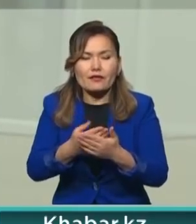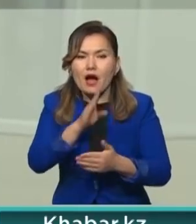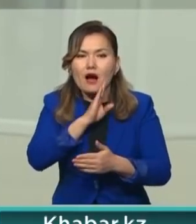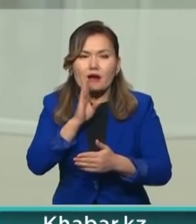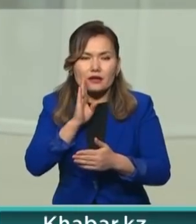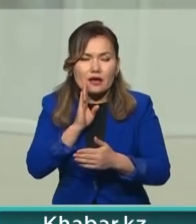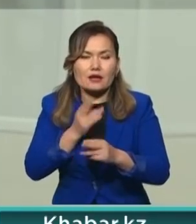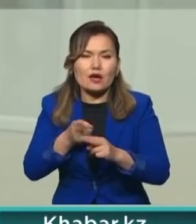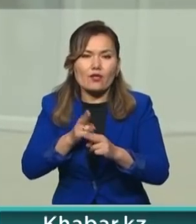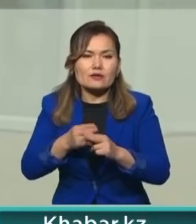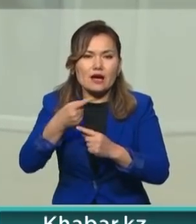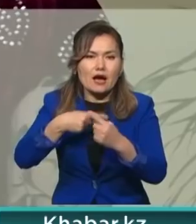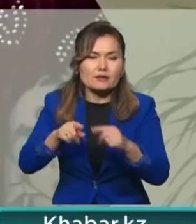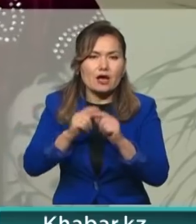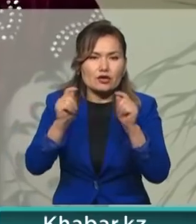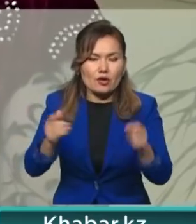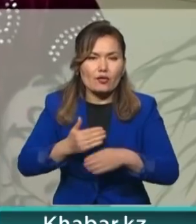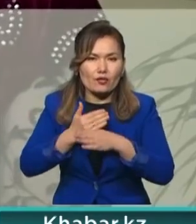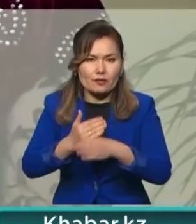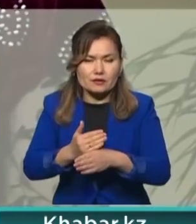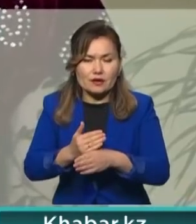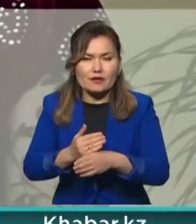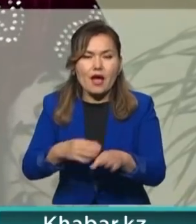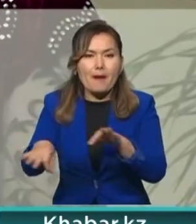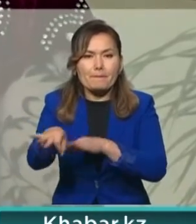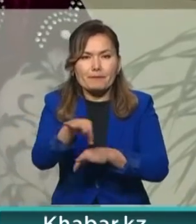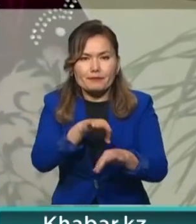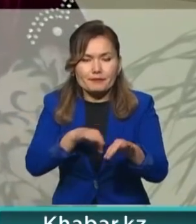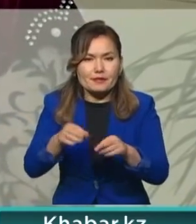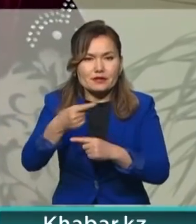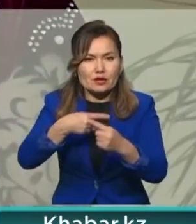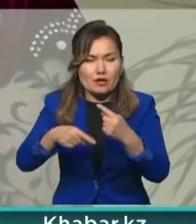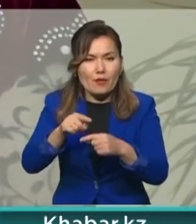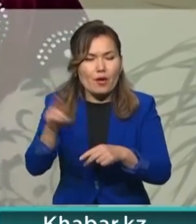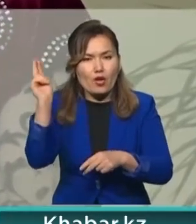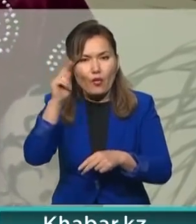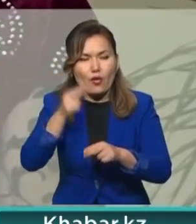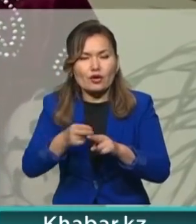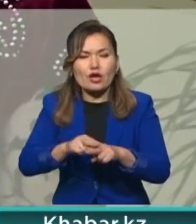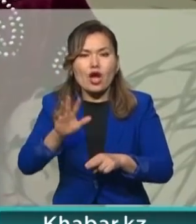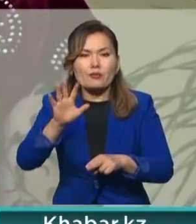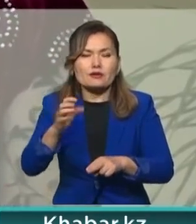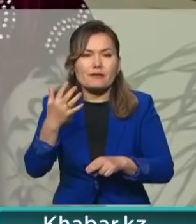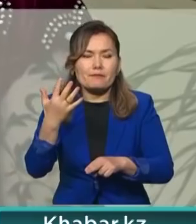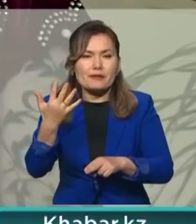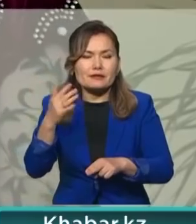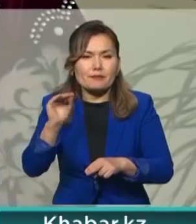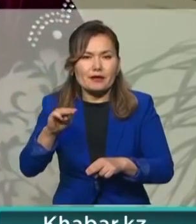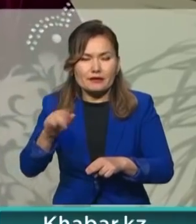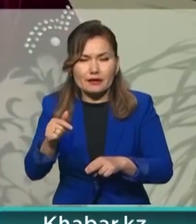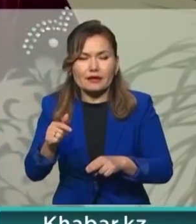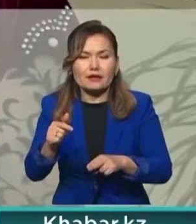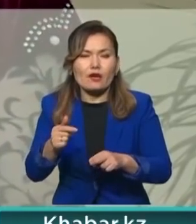айналысуға көмектесу көп балалы аналарды. Бастау бизнес жобасын оқып, 505 мың грант иесі болып, қазіргі таңда үйде балдарының